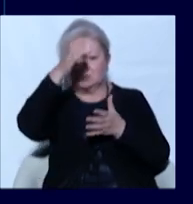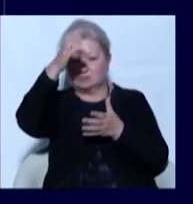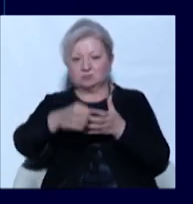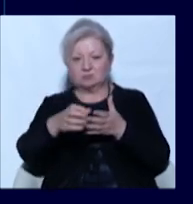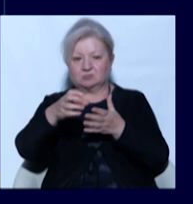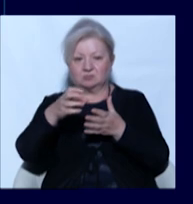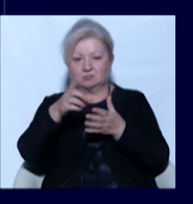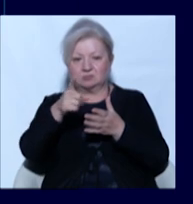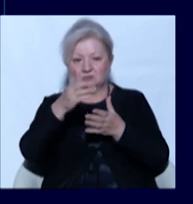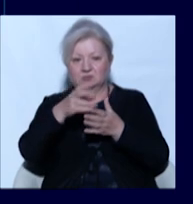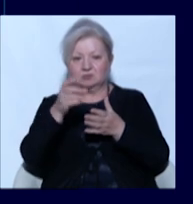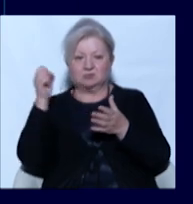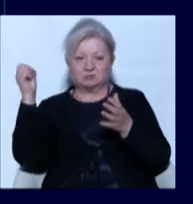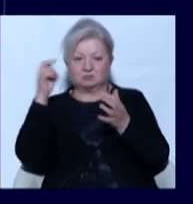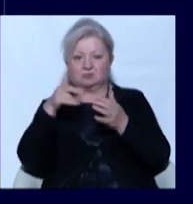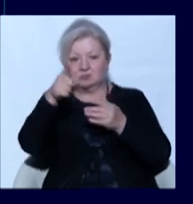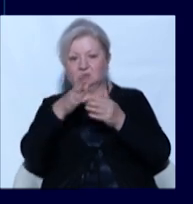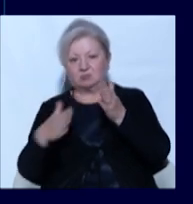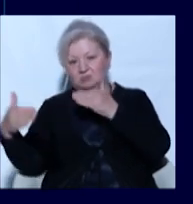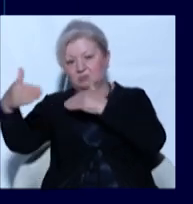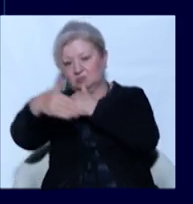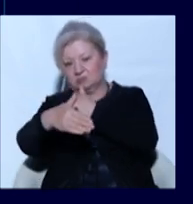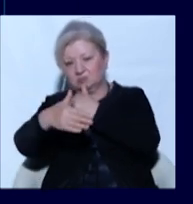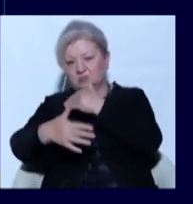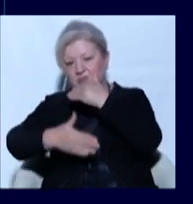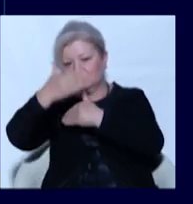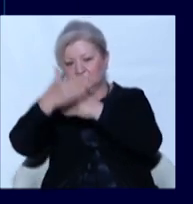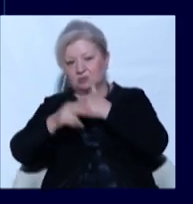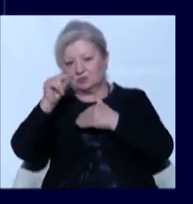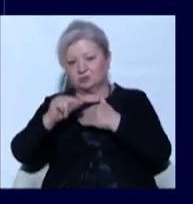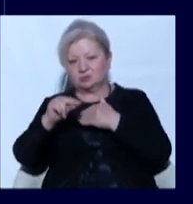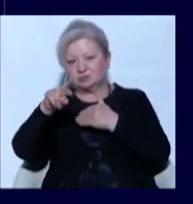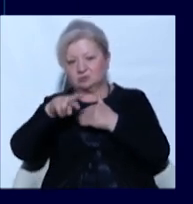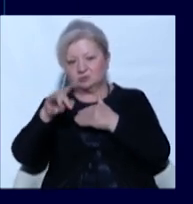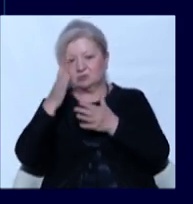სინათლე. ხო, მის უკან მიიღება ჭრილი. შევცვალოთ წყარო.